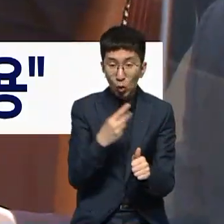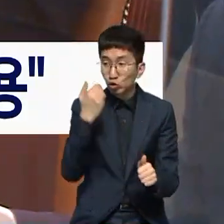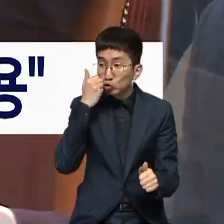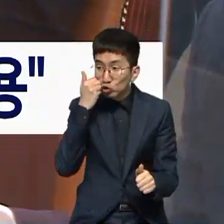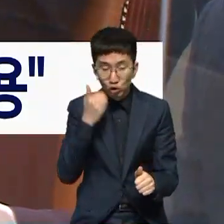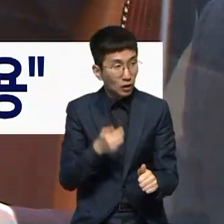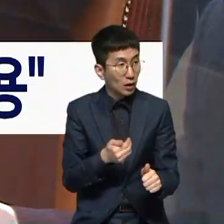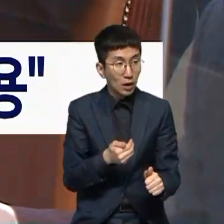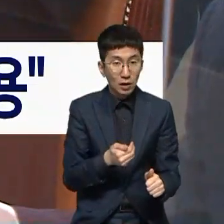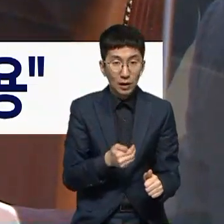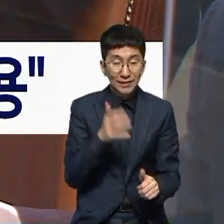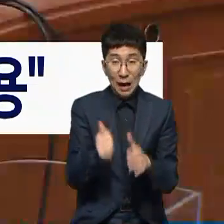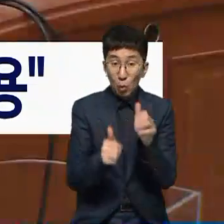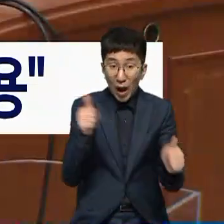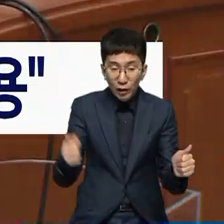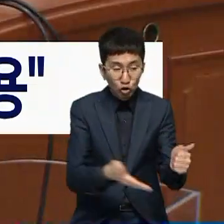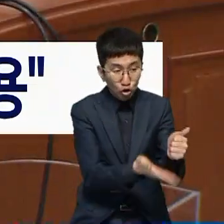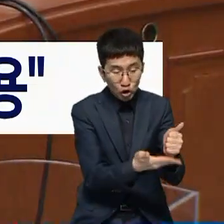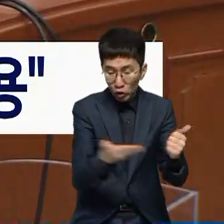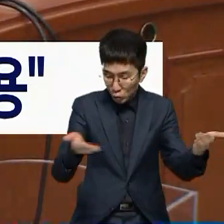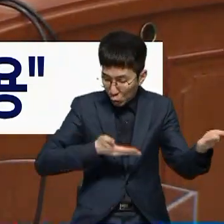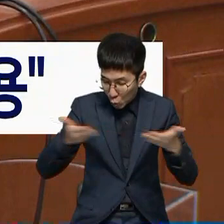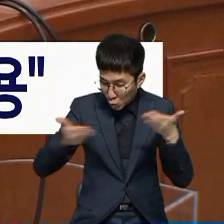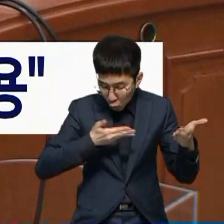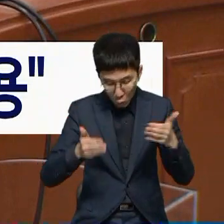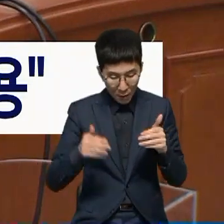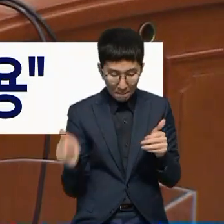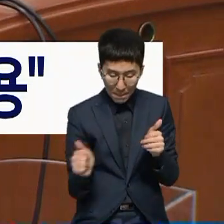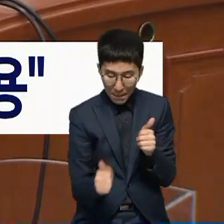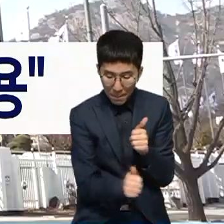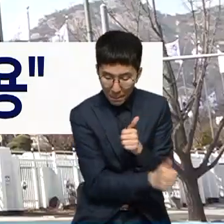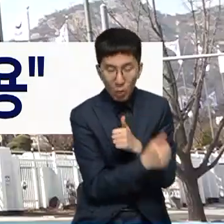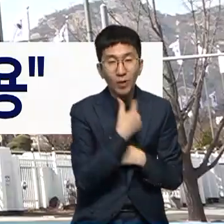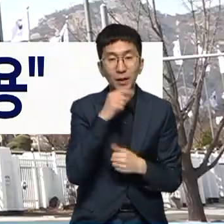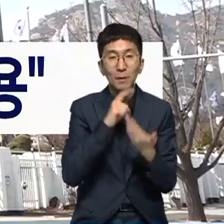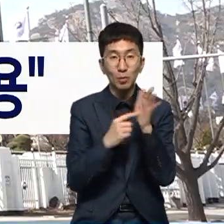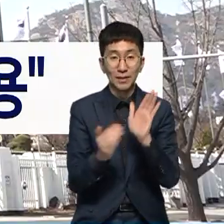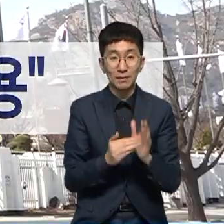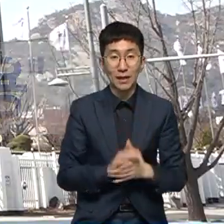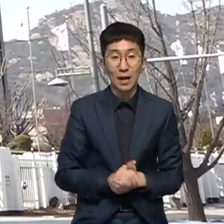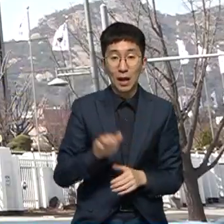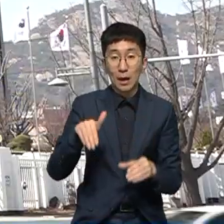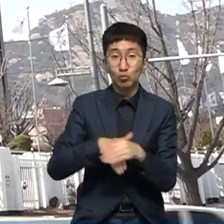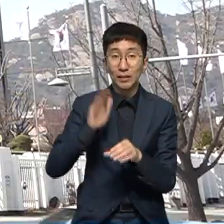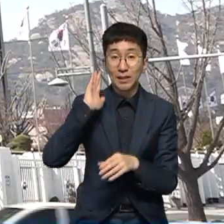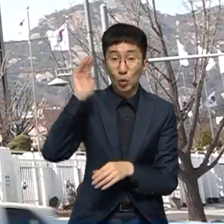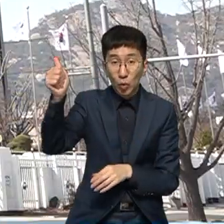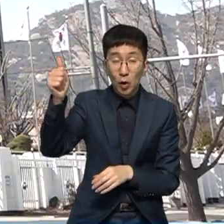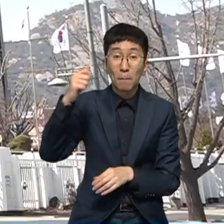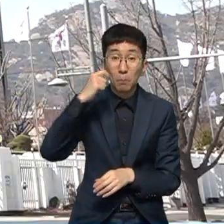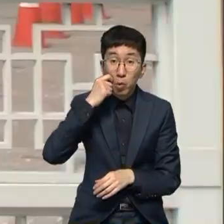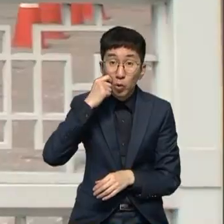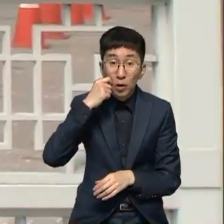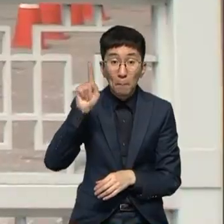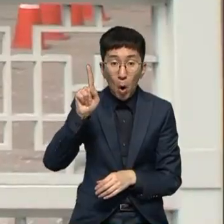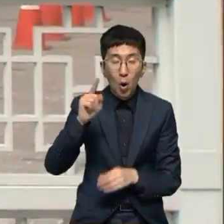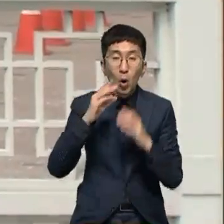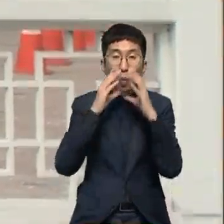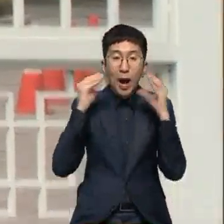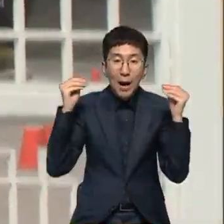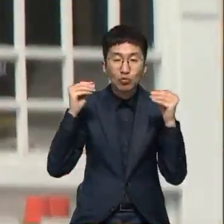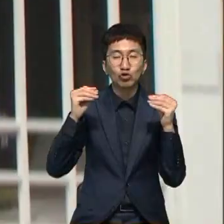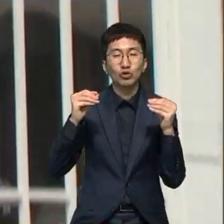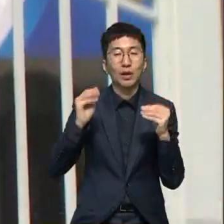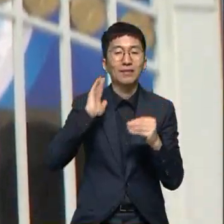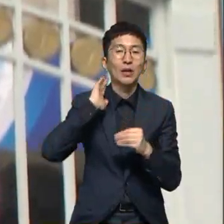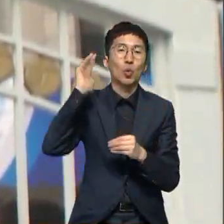추천하는 인사를 등용해 국민통합내각을 꾸리겠다고 약속했습니다. 또 문재인 대통령이 실현하지 못한 광화문 대통령